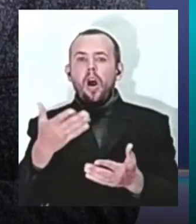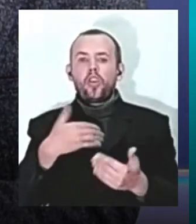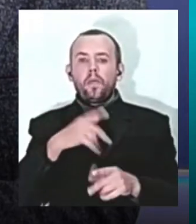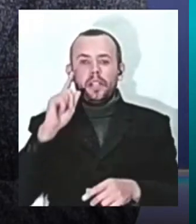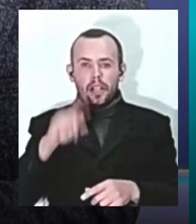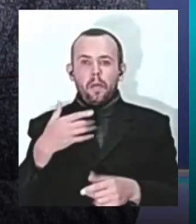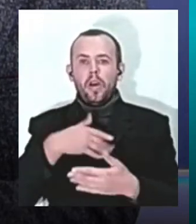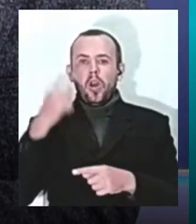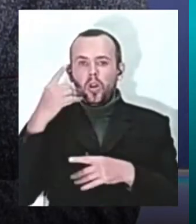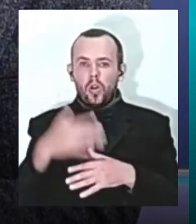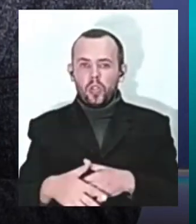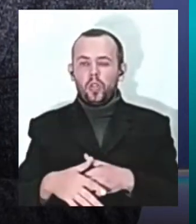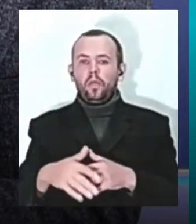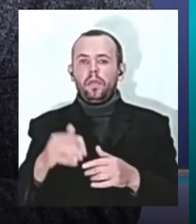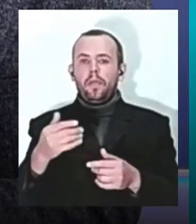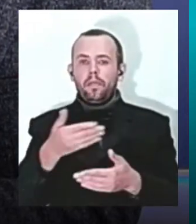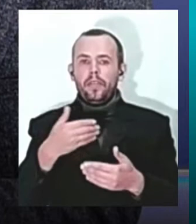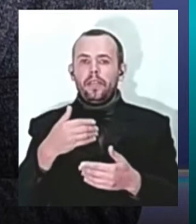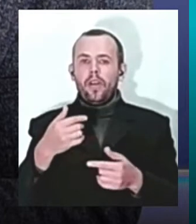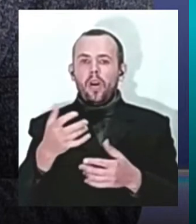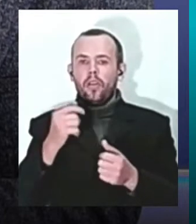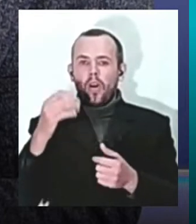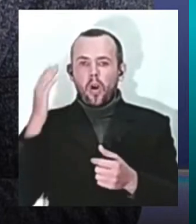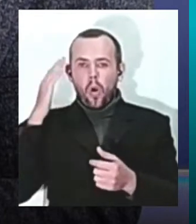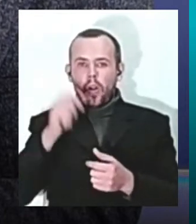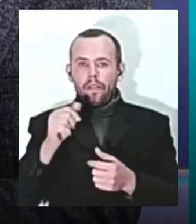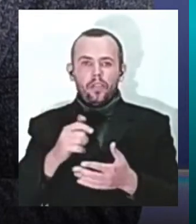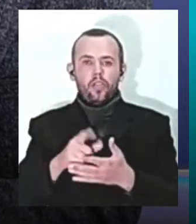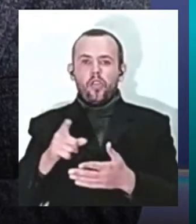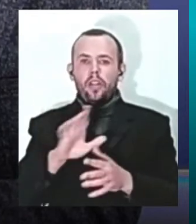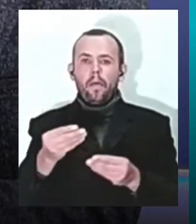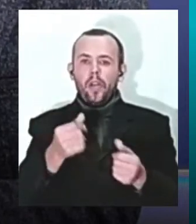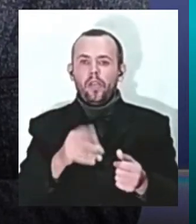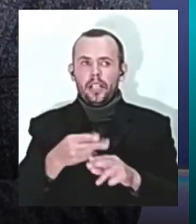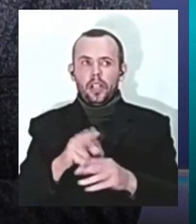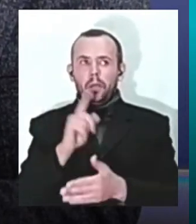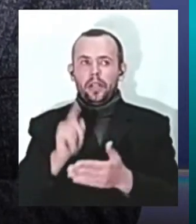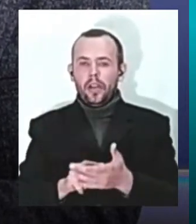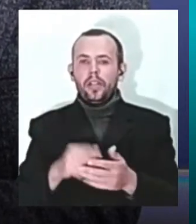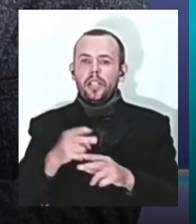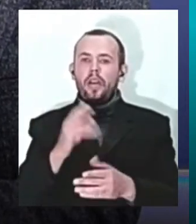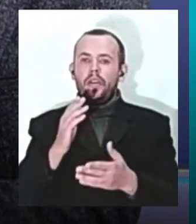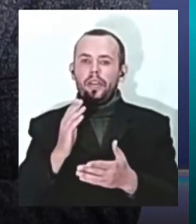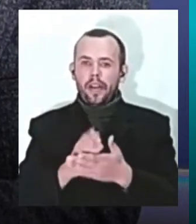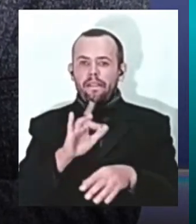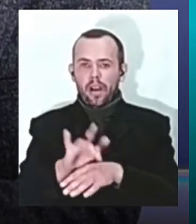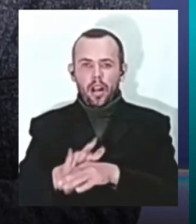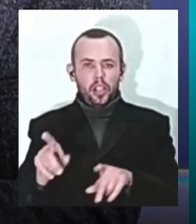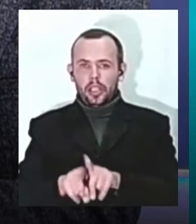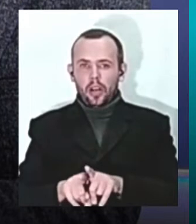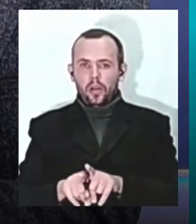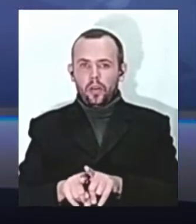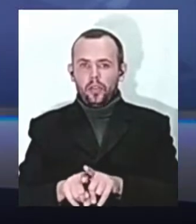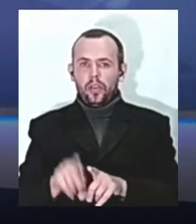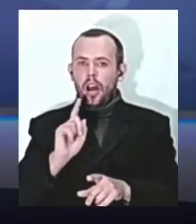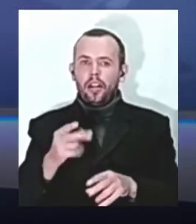і окремих голів ми точно розуміємо, чому вони не впливають на ці питання. Це є такі факти також. Але це вже